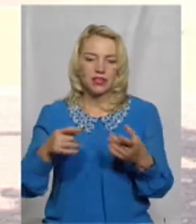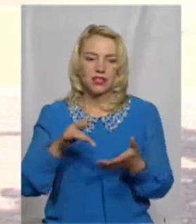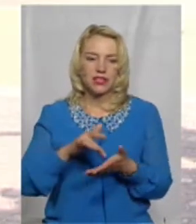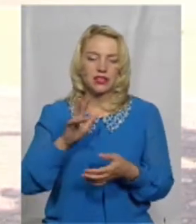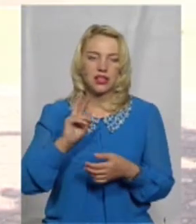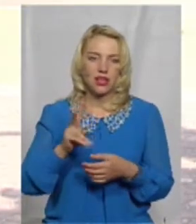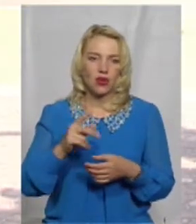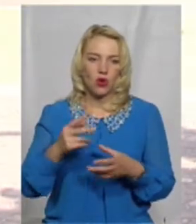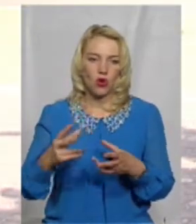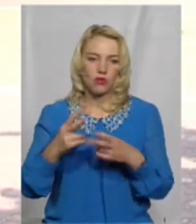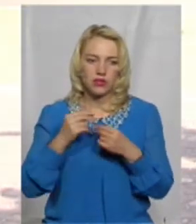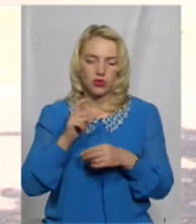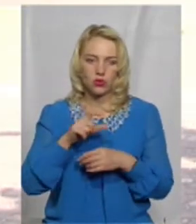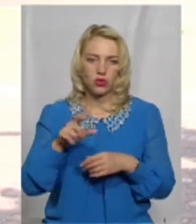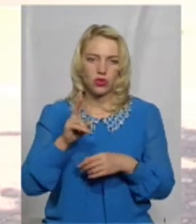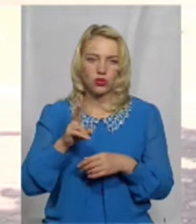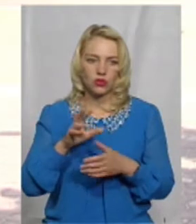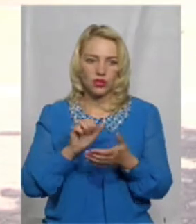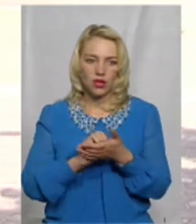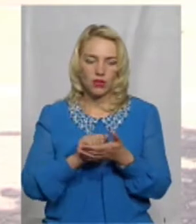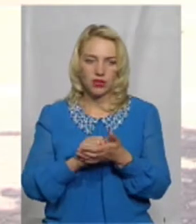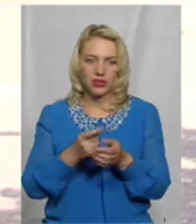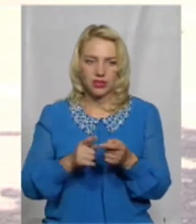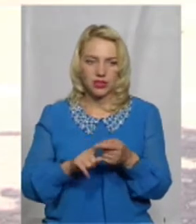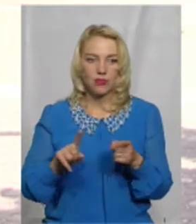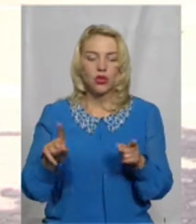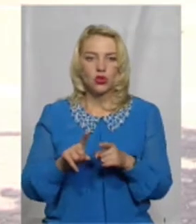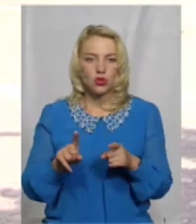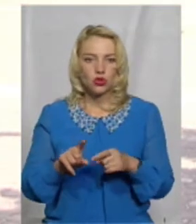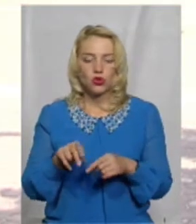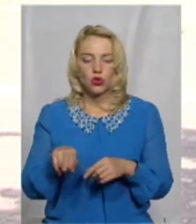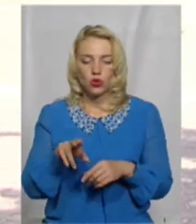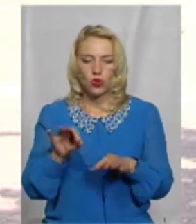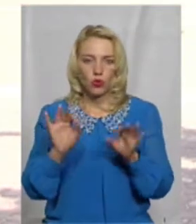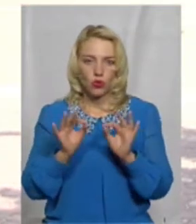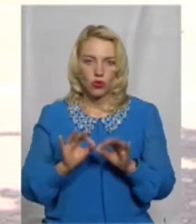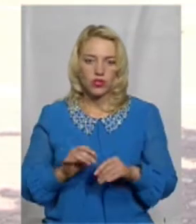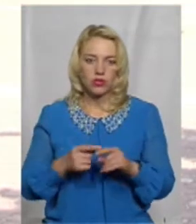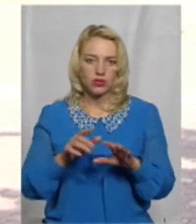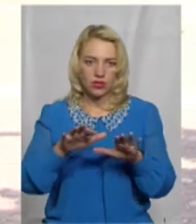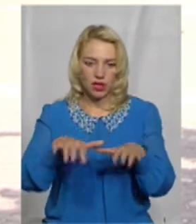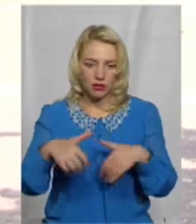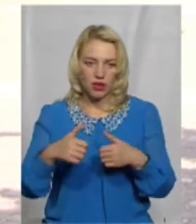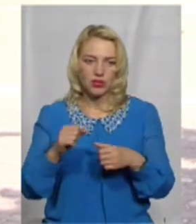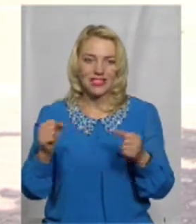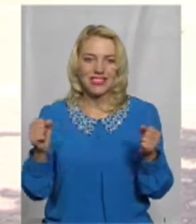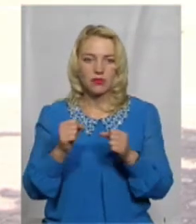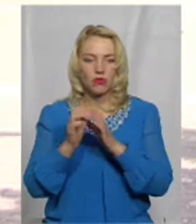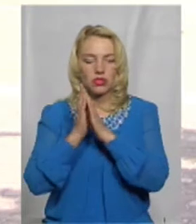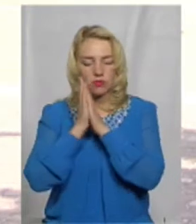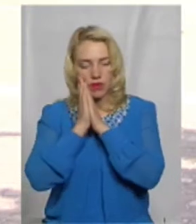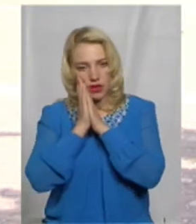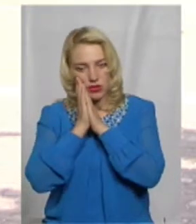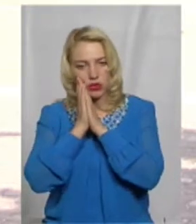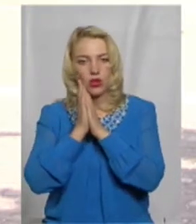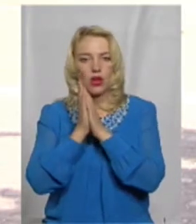нам люди, які тим безпосередньо будуть займатися, що до осені його заберуть і вже в зимову сплячку вони